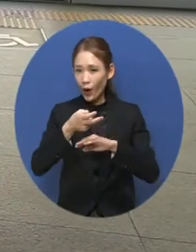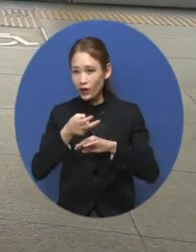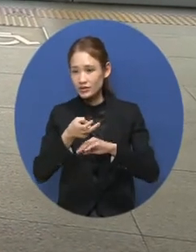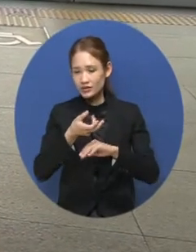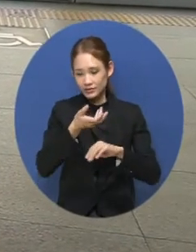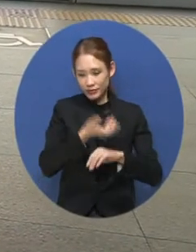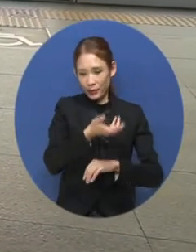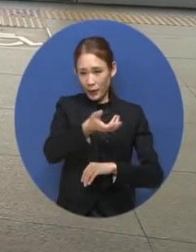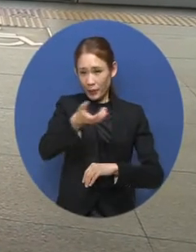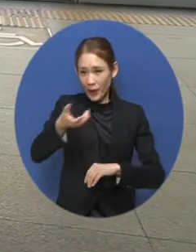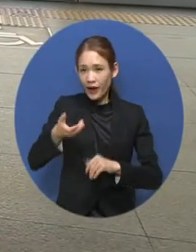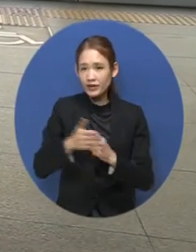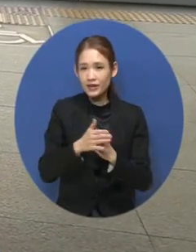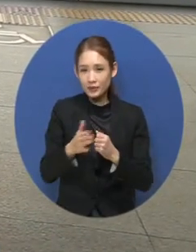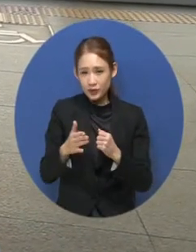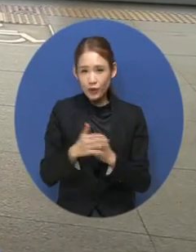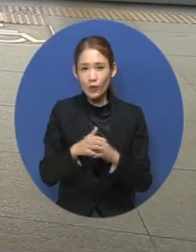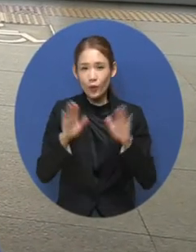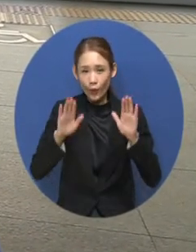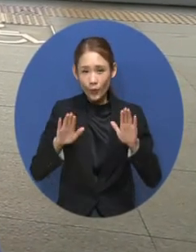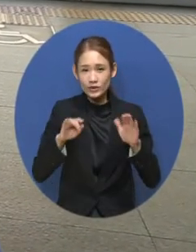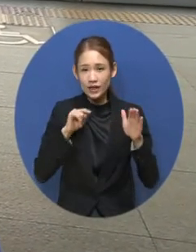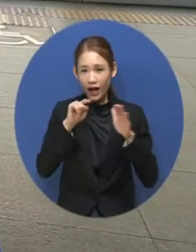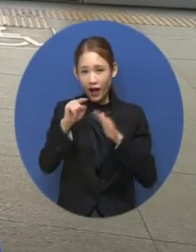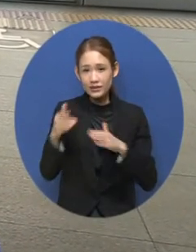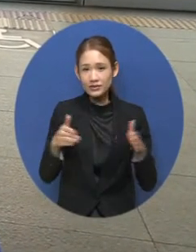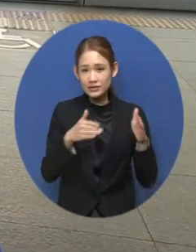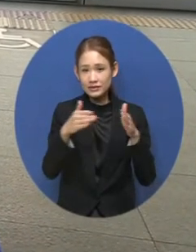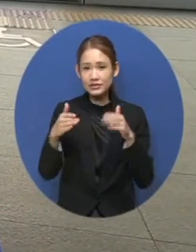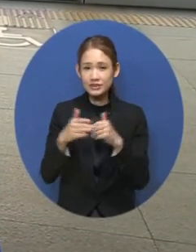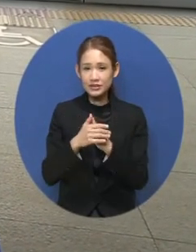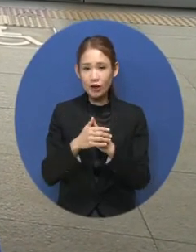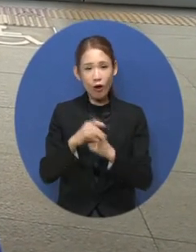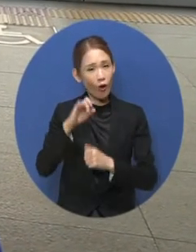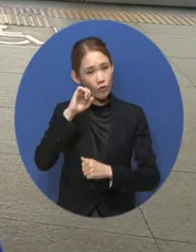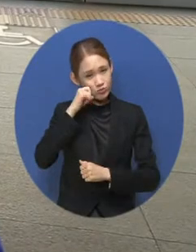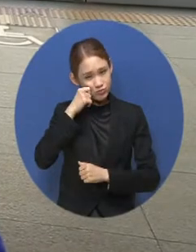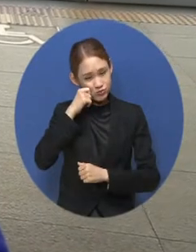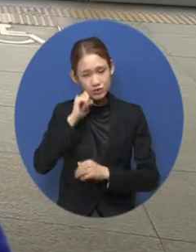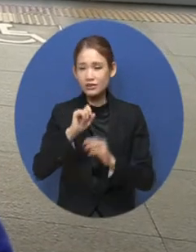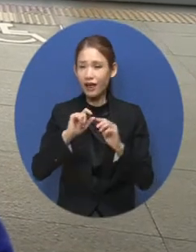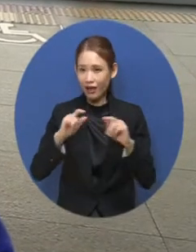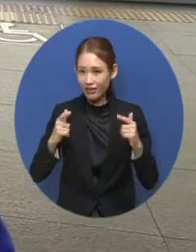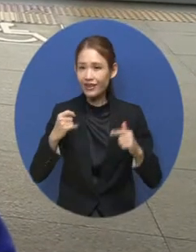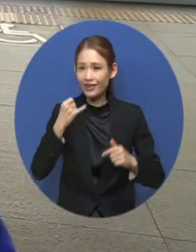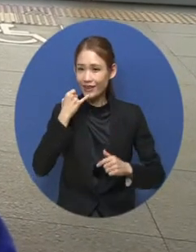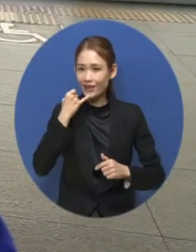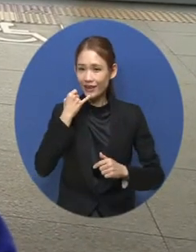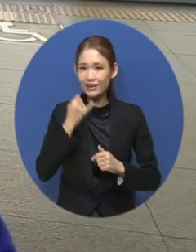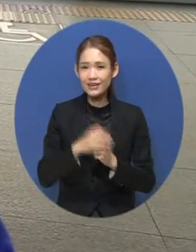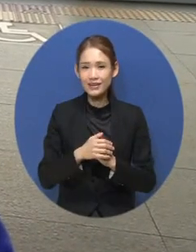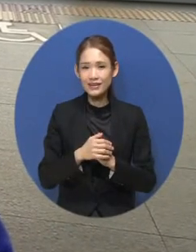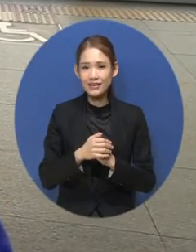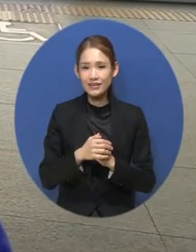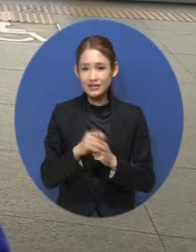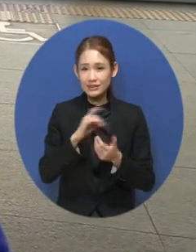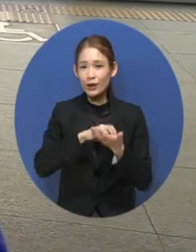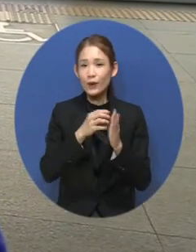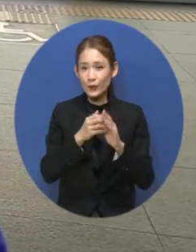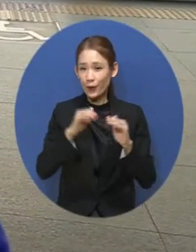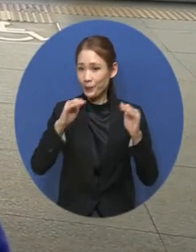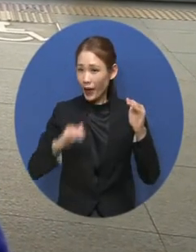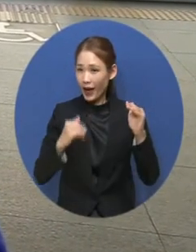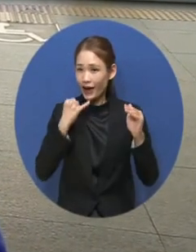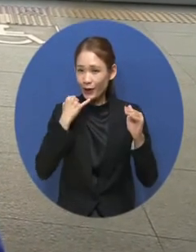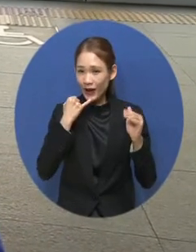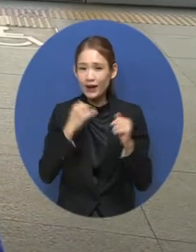보니까 오늘 가는 길은 사실 난이도가 그렇게 높지가 않아요. 이 정도가 난이도가 낮은 편인가요? 네,